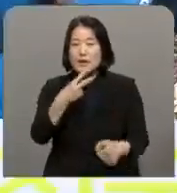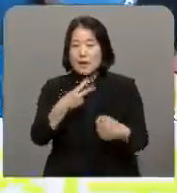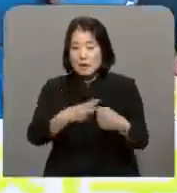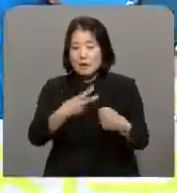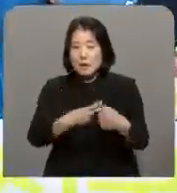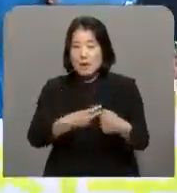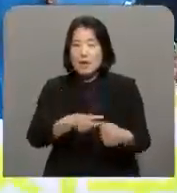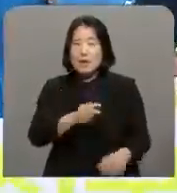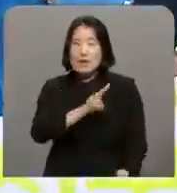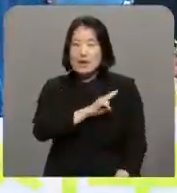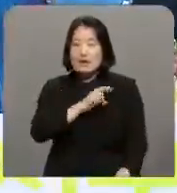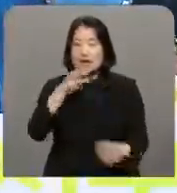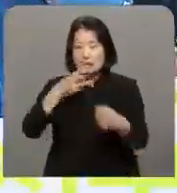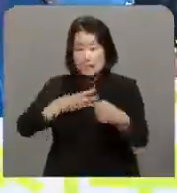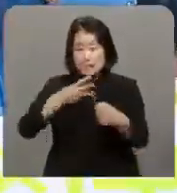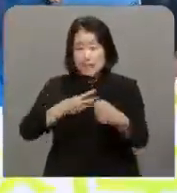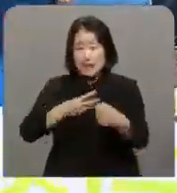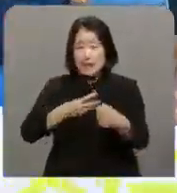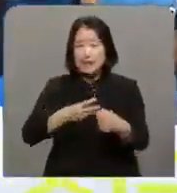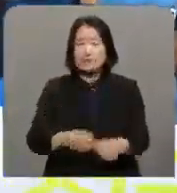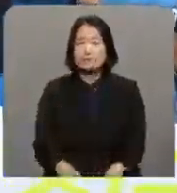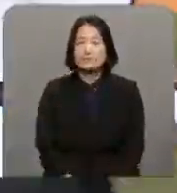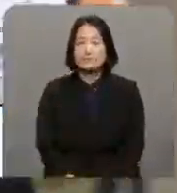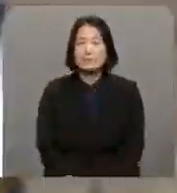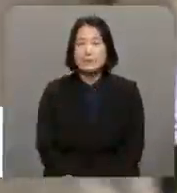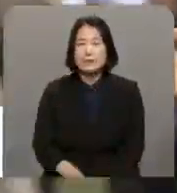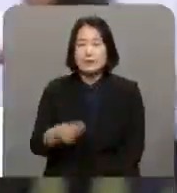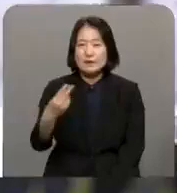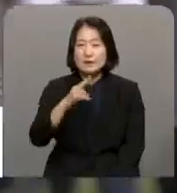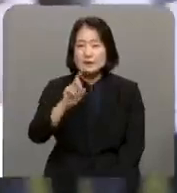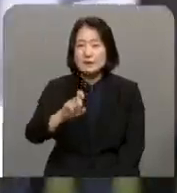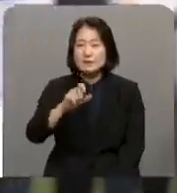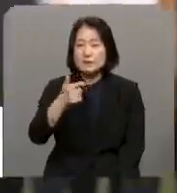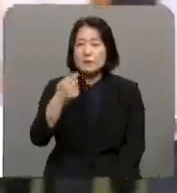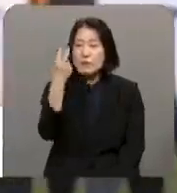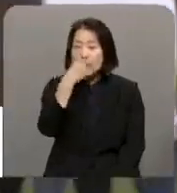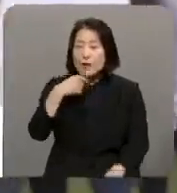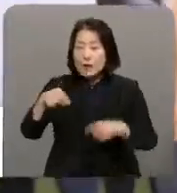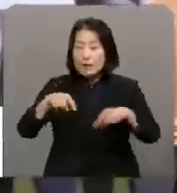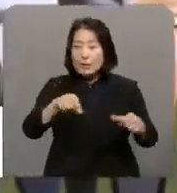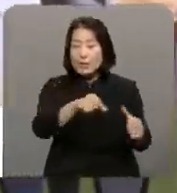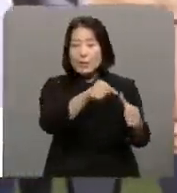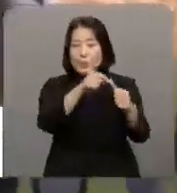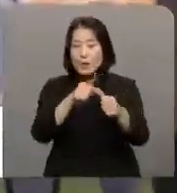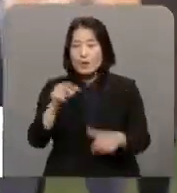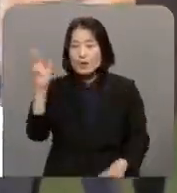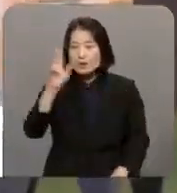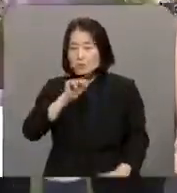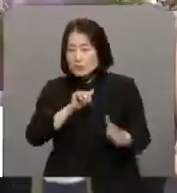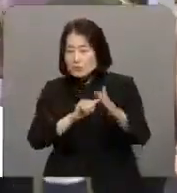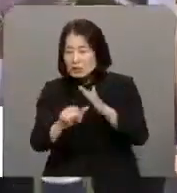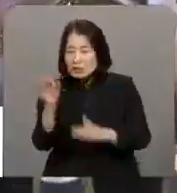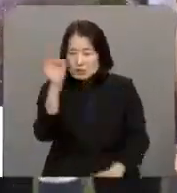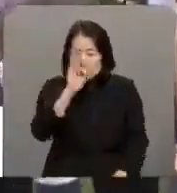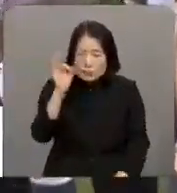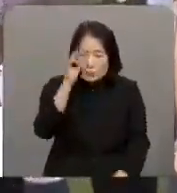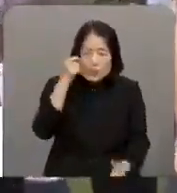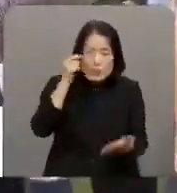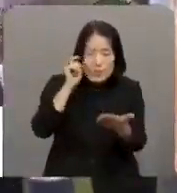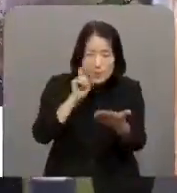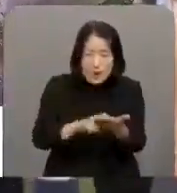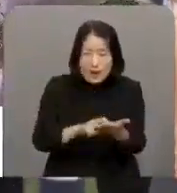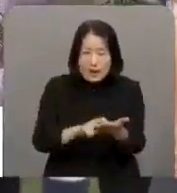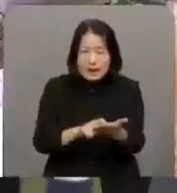준우승이라는 압도적인 성적을 거뒀습니다. 2016년 선임된 최재우 감독이 전국의 유망주를 찾아내며 팀